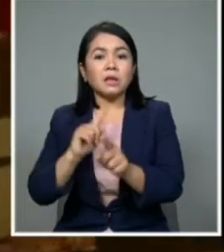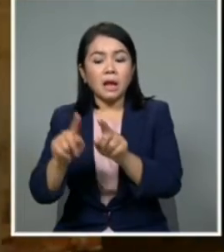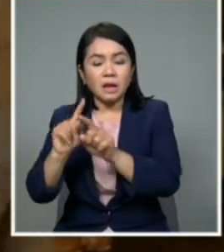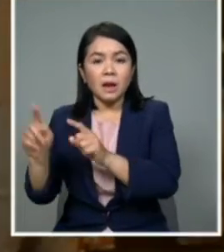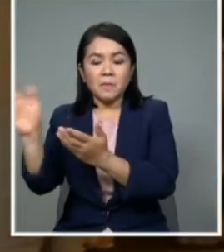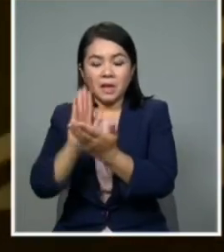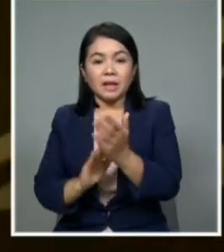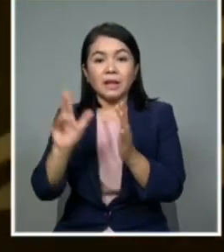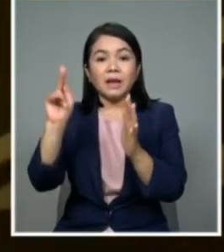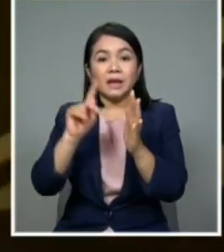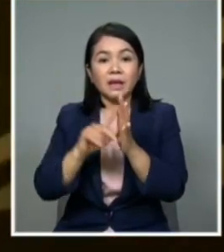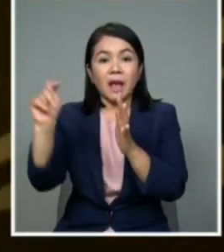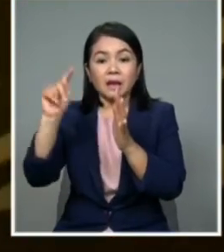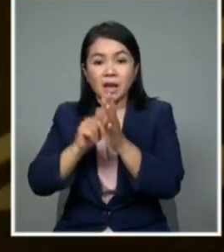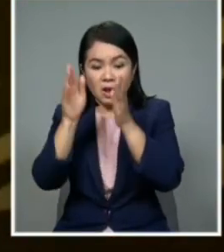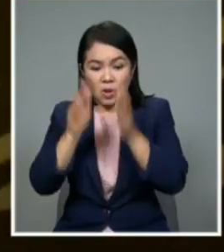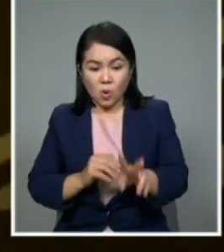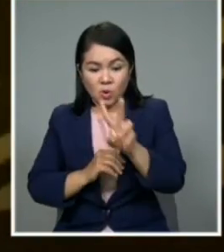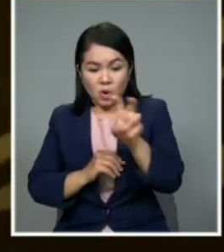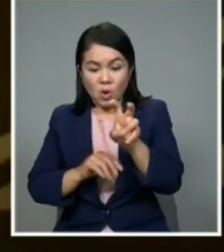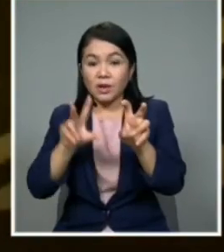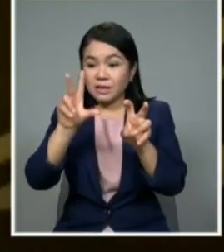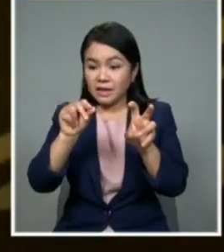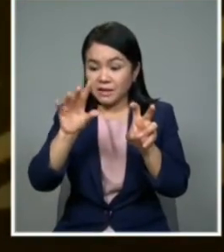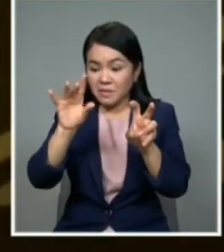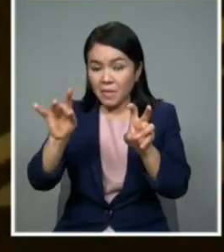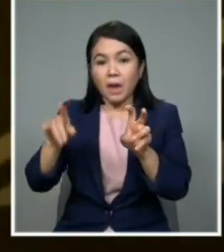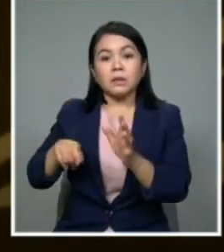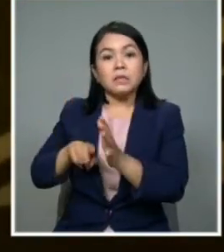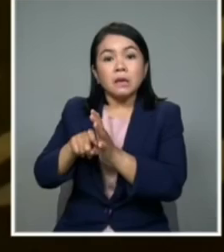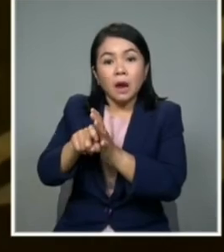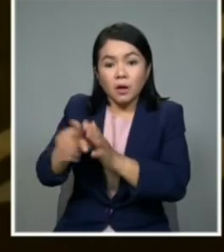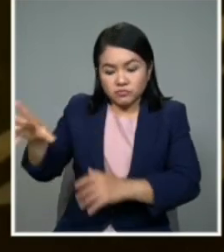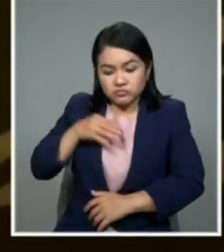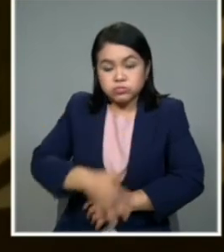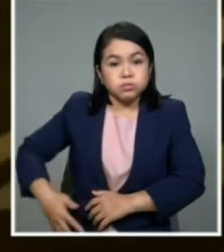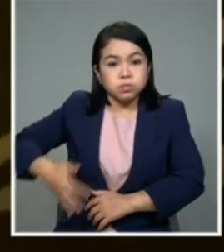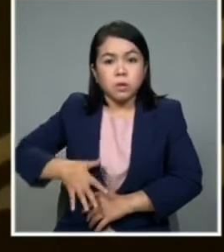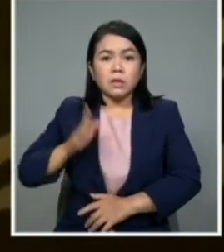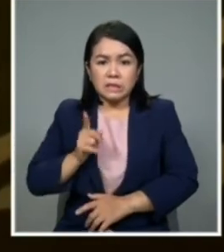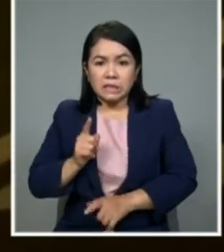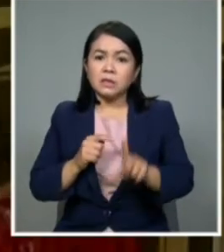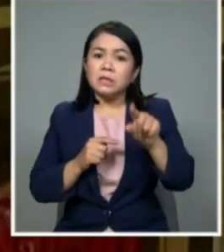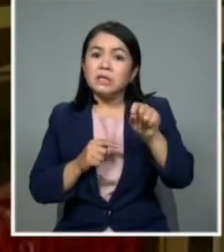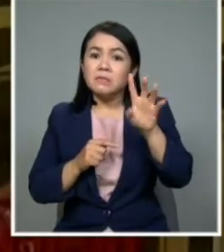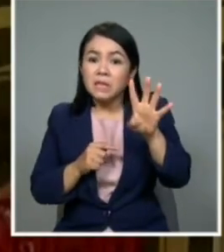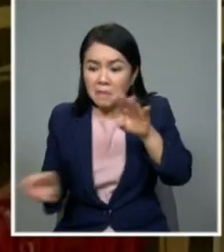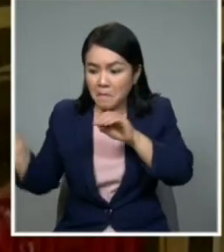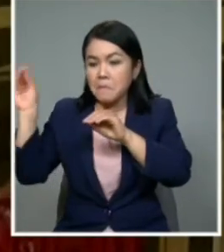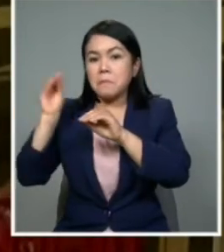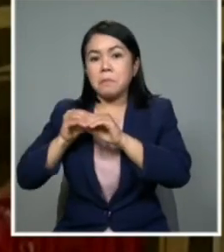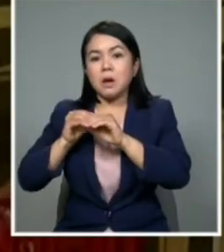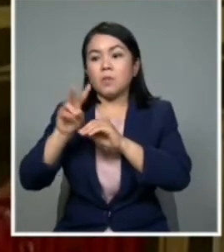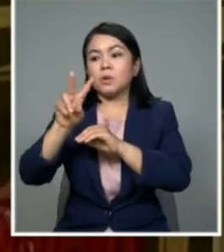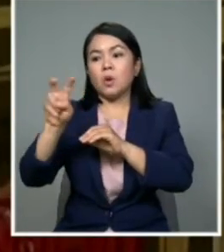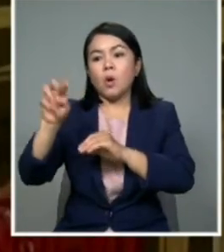ติดเชื้อรายใหม่พุ่งสูงในวันเดียว238คนค่ะผู้ติดเชื้อจากเดิมที่มีอยู่24คนพุ่งพรวดขึ้นม